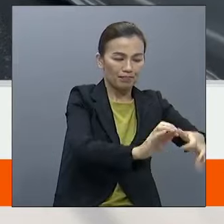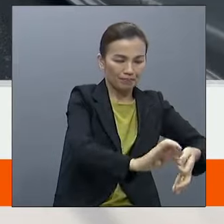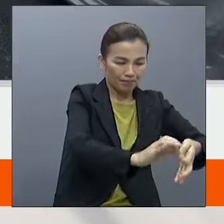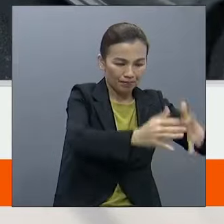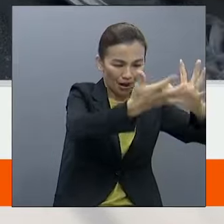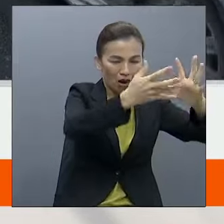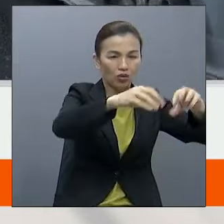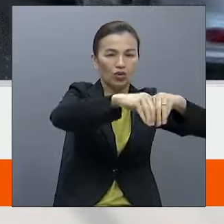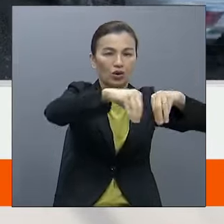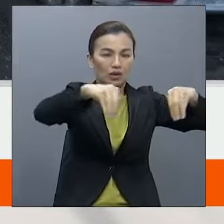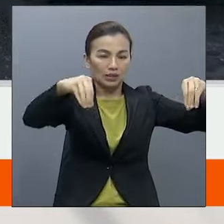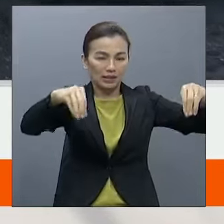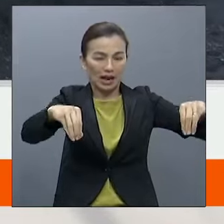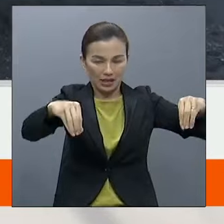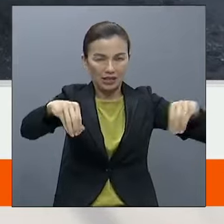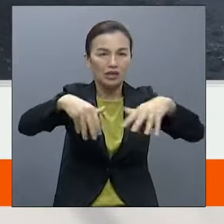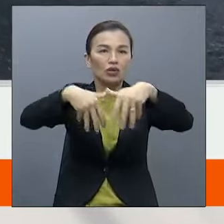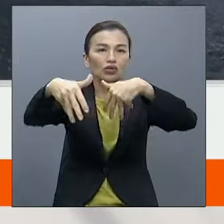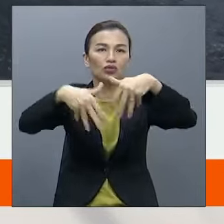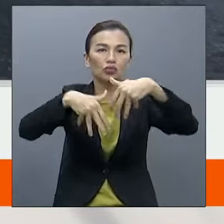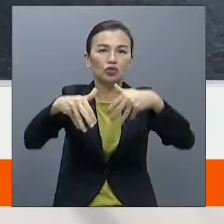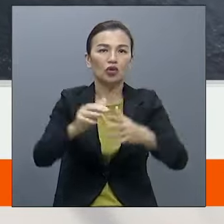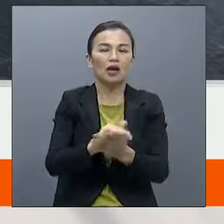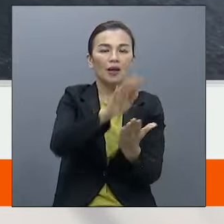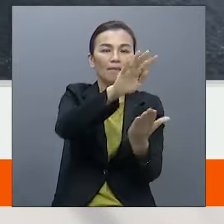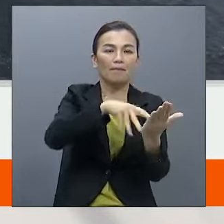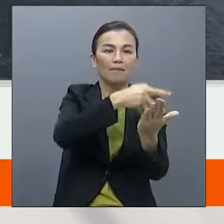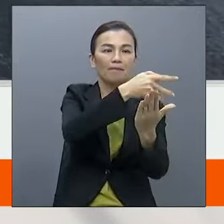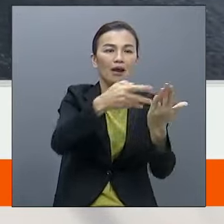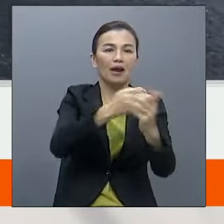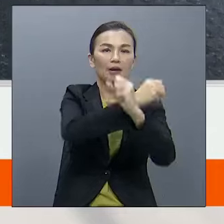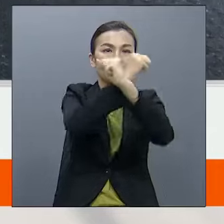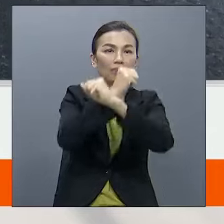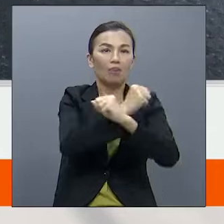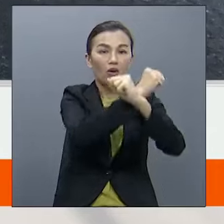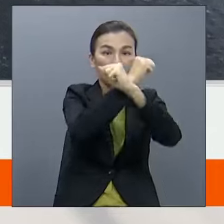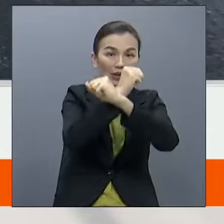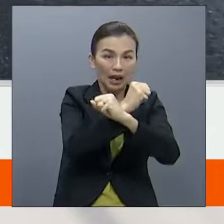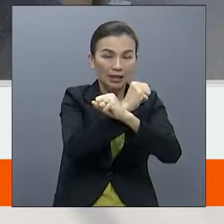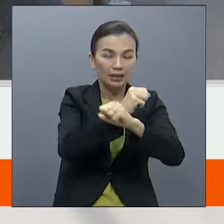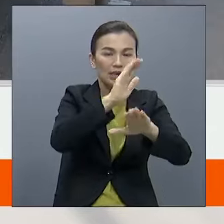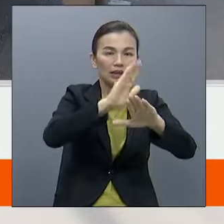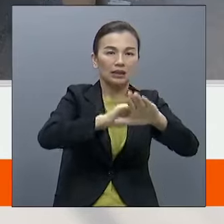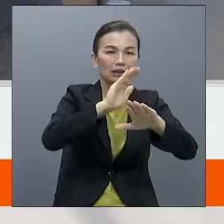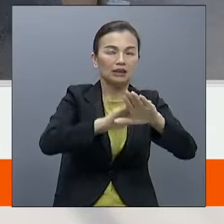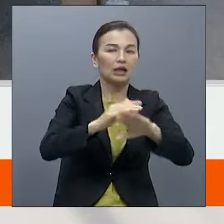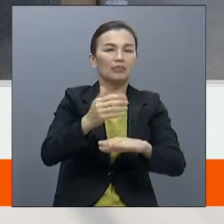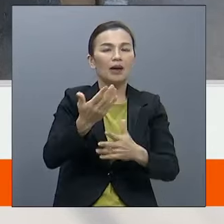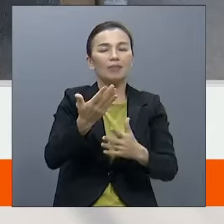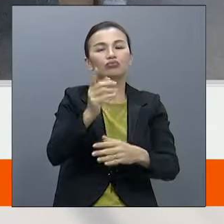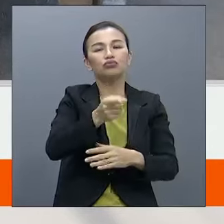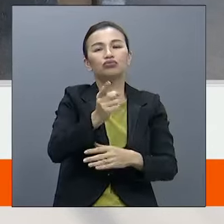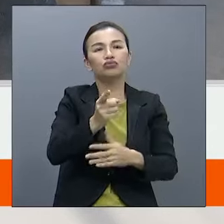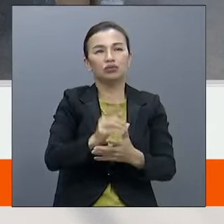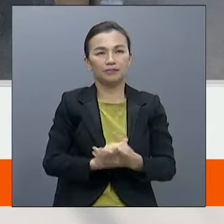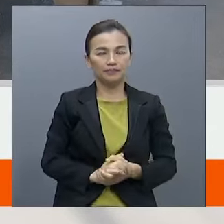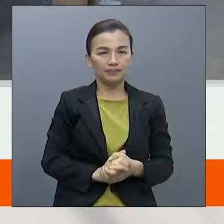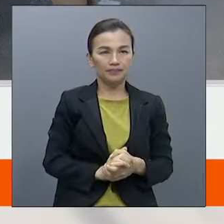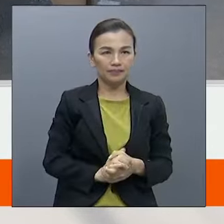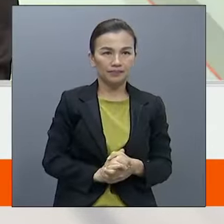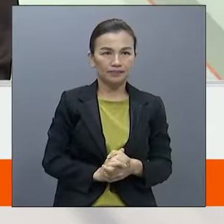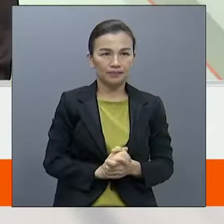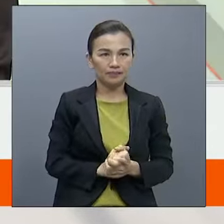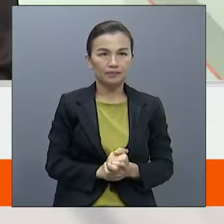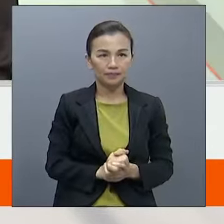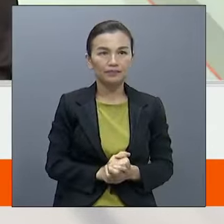กันและสิ่งนี้เราก็มีมาตรการในการป้องกันและดูแลอย่างเต็มที่ซึ่งเรามีการแจ้งเตือนอยู่ตลอดเวลาครับผม ท่านแม่ทัพคะเหตุการณ์ที่เกิดขึ้นเนี่